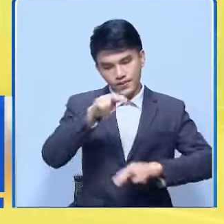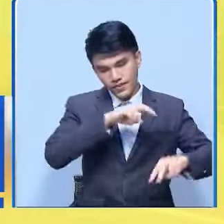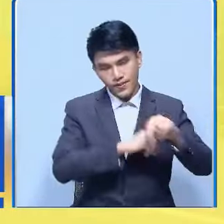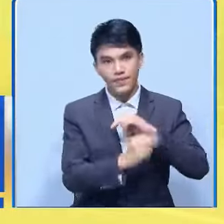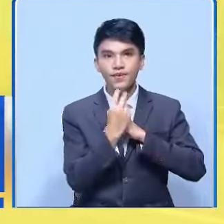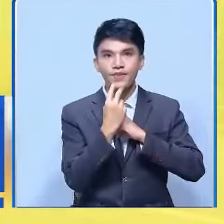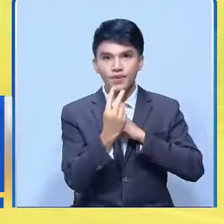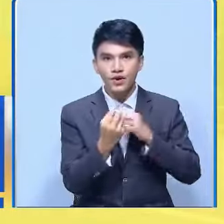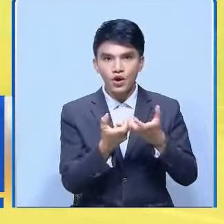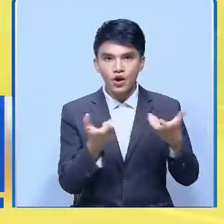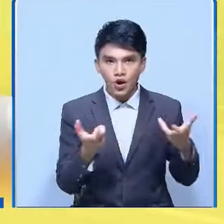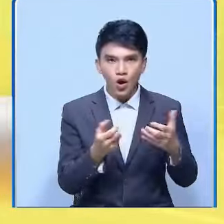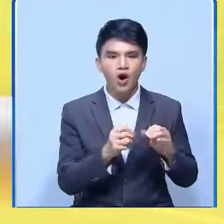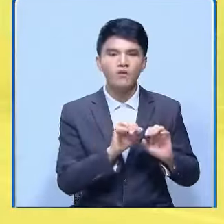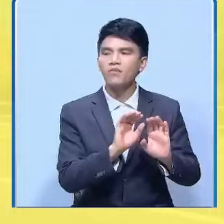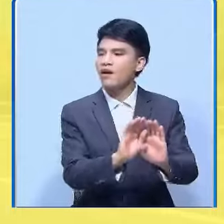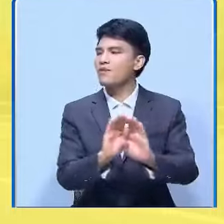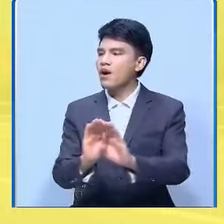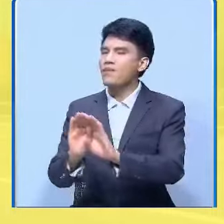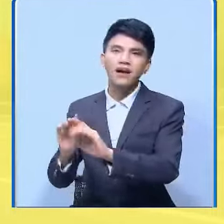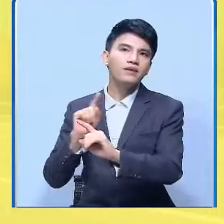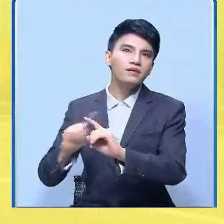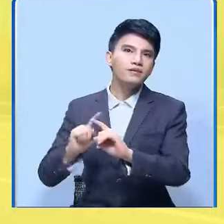ที่ซ่อนชิ้นส่วนรถจักรยานยนต์ไว้ในลำห้วยสวนป